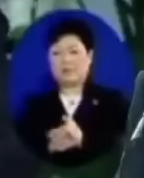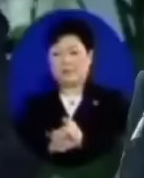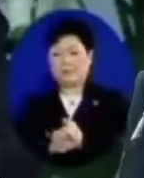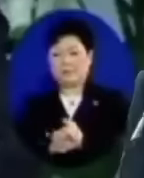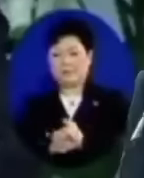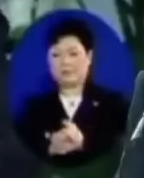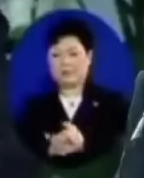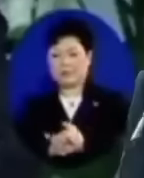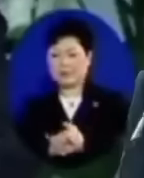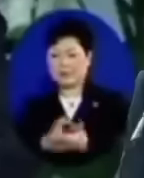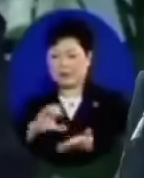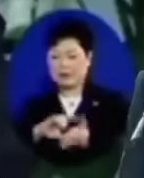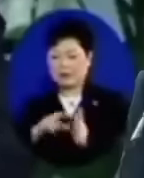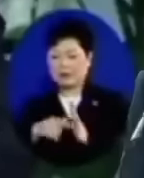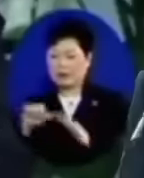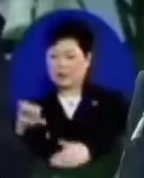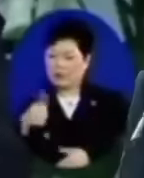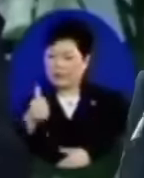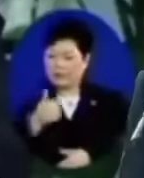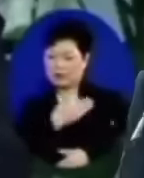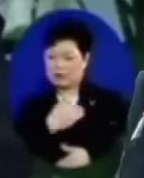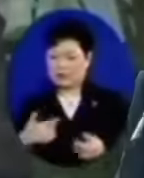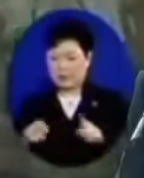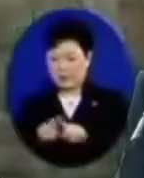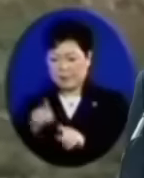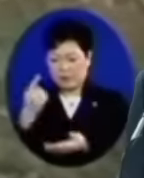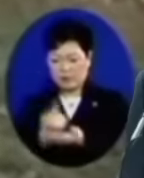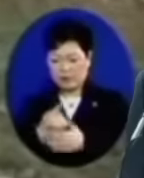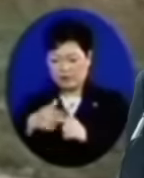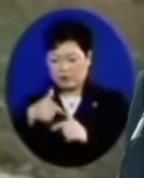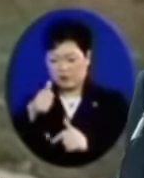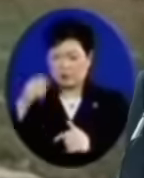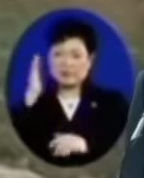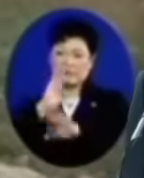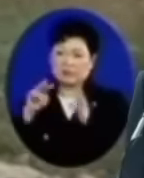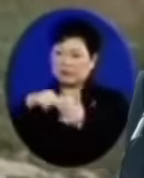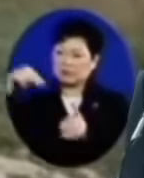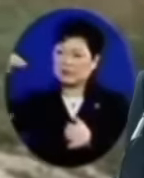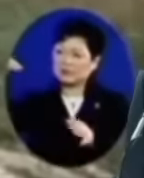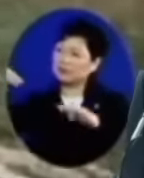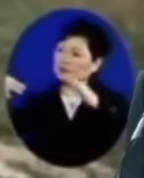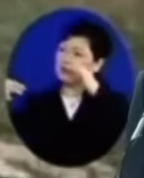약 500명의 제자들이 함께 와서 예수님이 승천한 것을 쳐다보았었습니다.